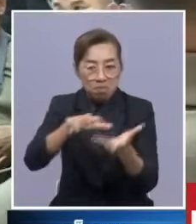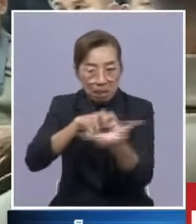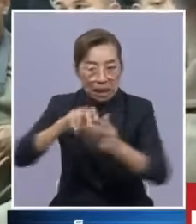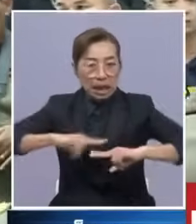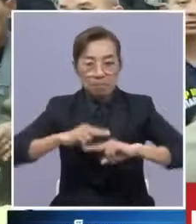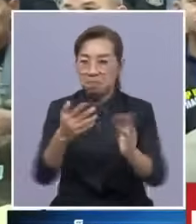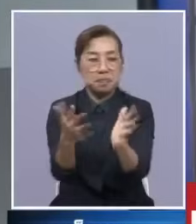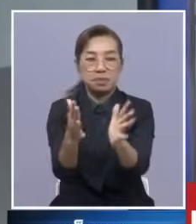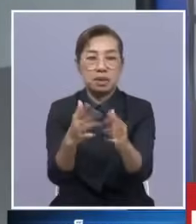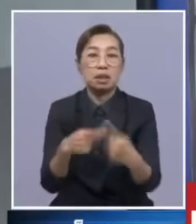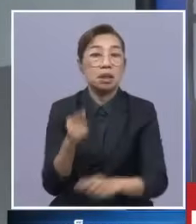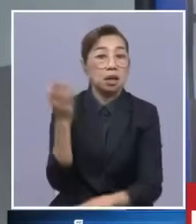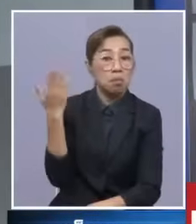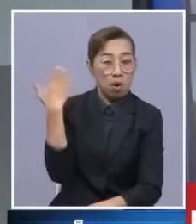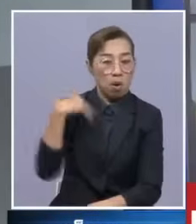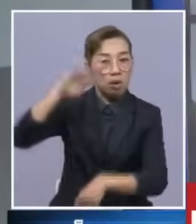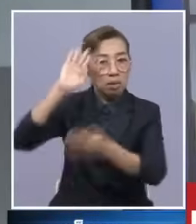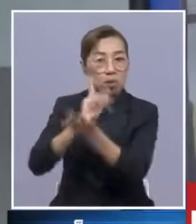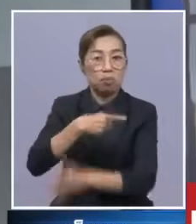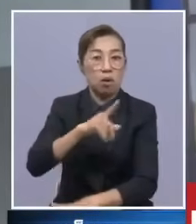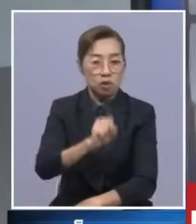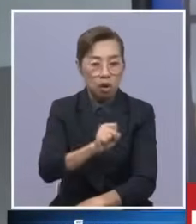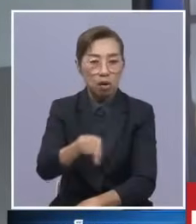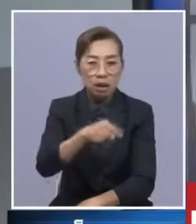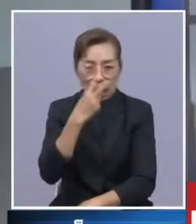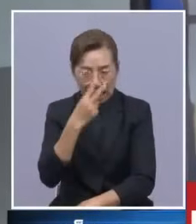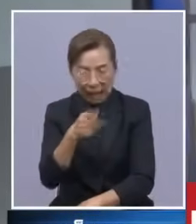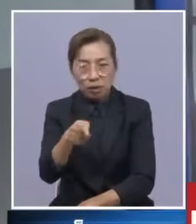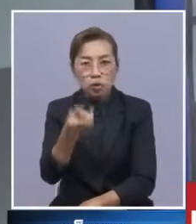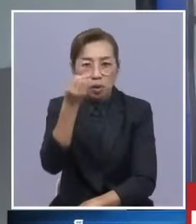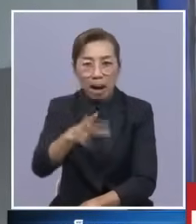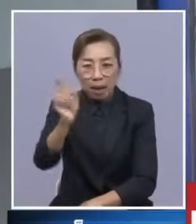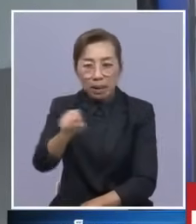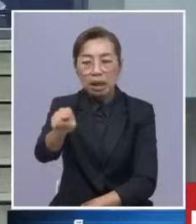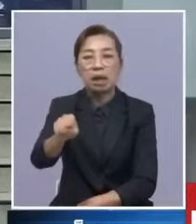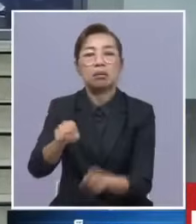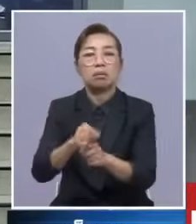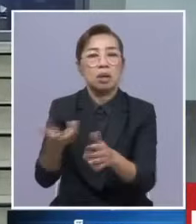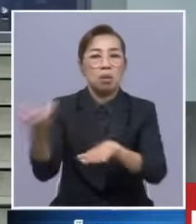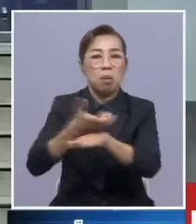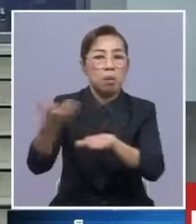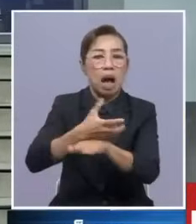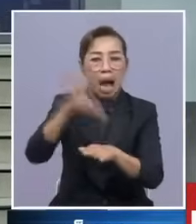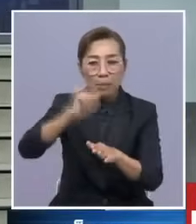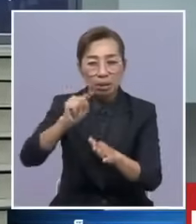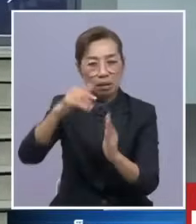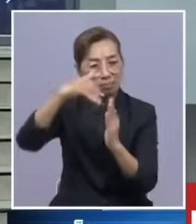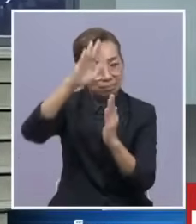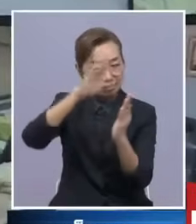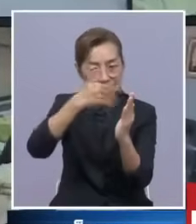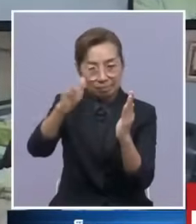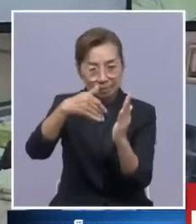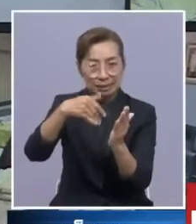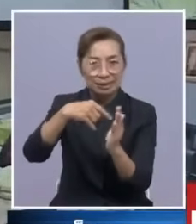แน่นอนนะคะโดยที่ผ่านมานั้นตำรวจปราบปรามยาเสพติดก็ได้พบการลำเลียงการขนยาเสพติดประเภทนี้อยู่เป็นระยะนะคะ